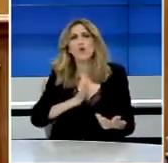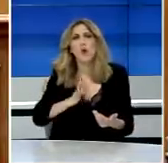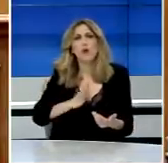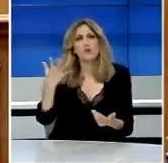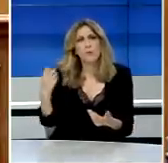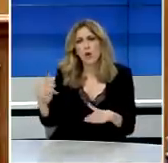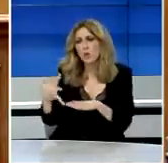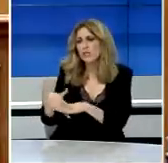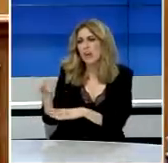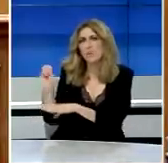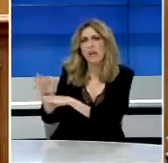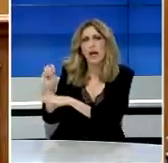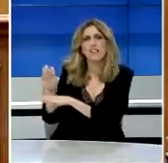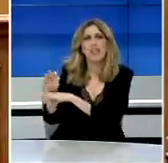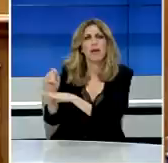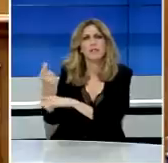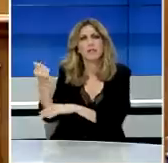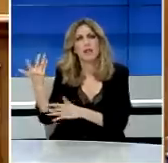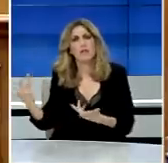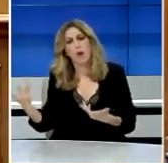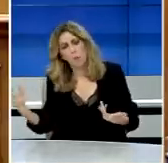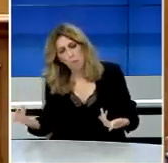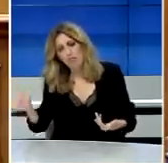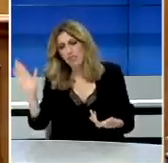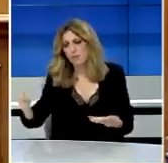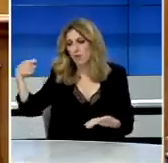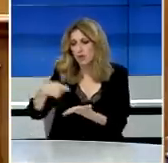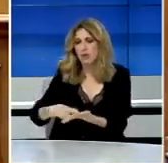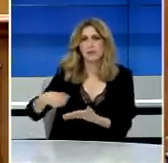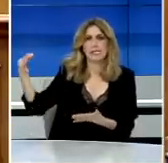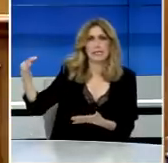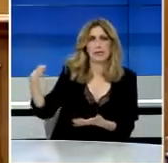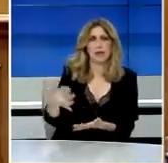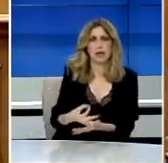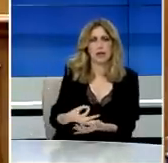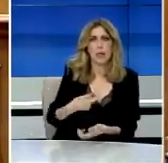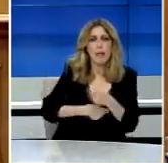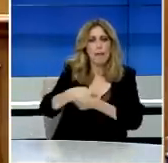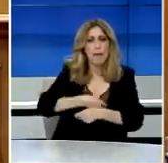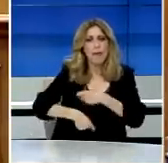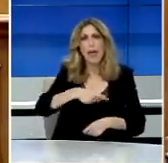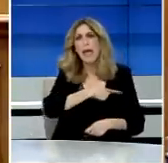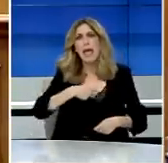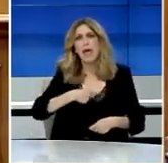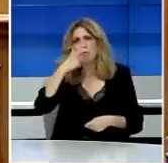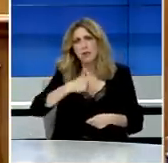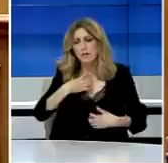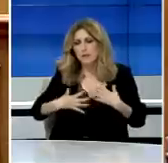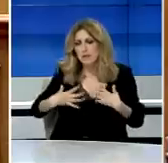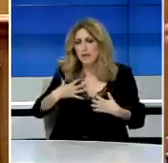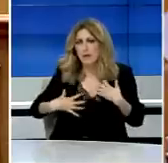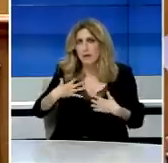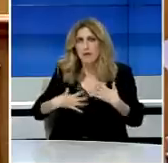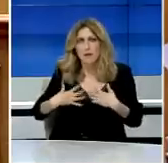λεφτά, στα μπαόλα του λεφτά. Όχι αυτός ο επιχειρηματίας που αγωνιά σήμερα και δεν μπορεί να τα βγάλει πέρα. Άρα πάλι αυτό ευνοεί